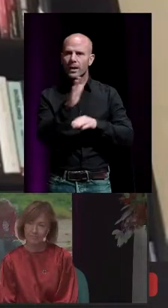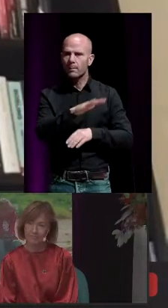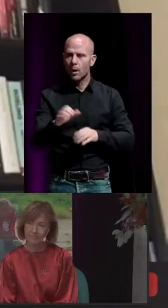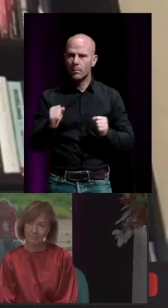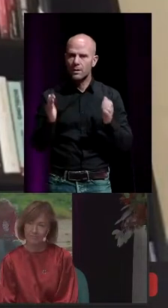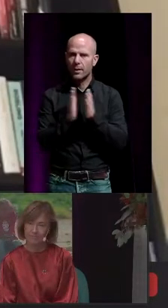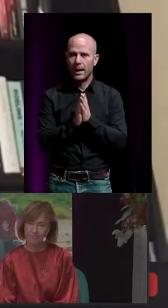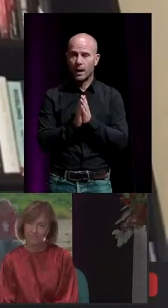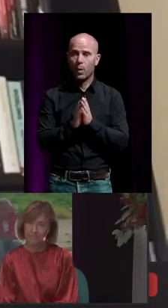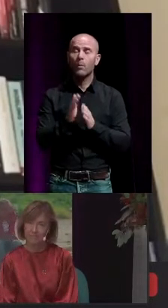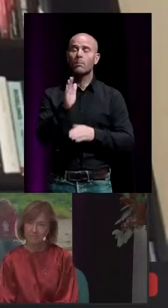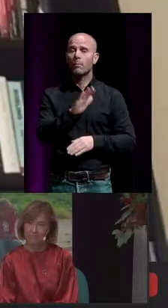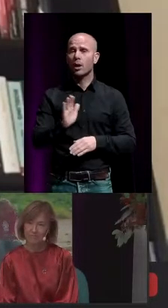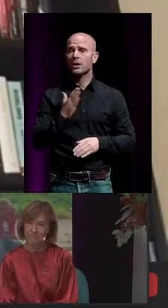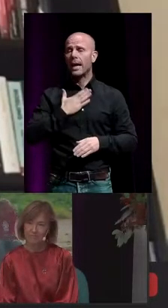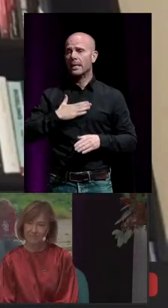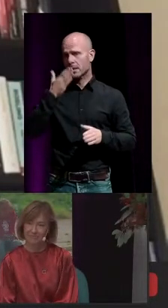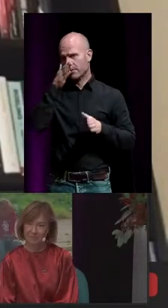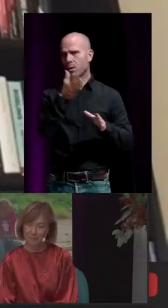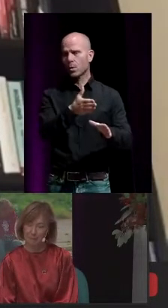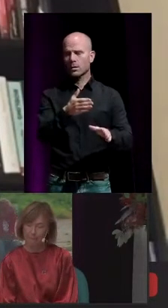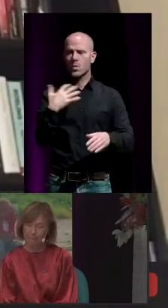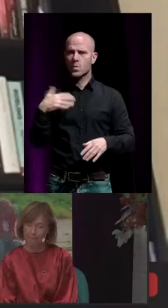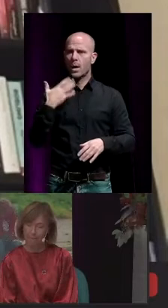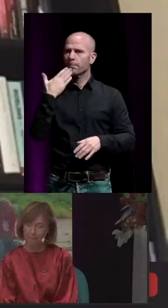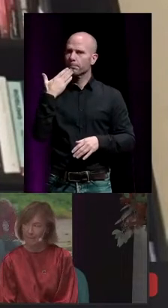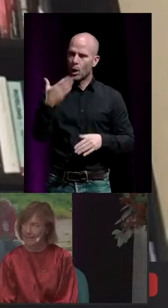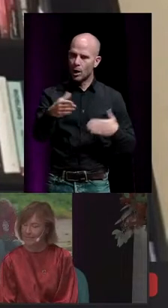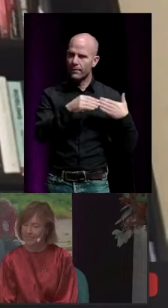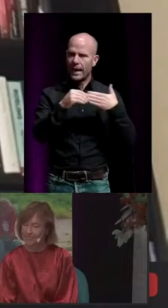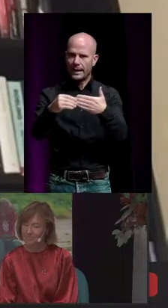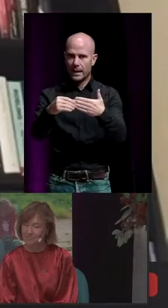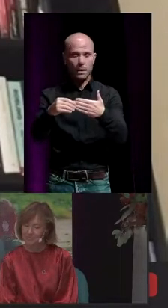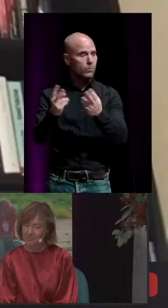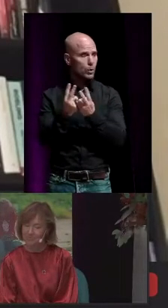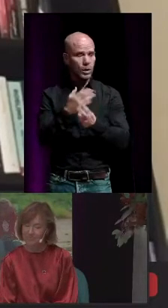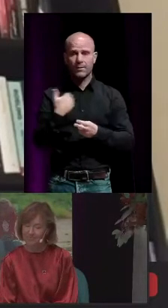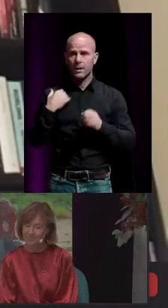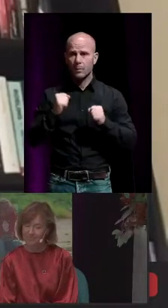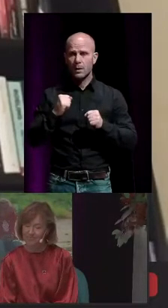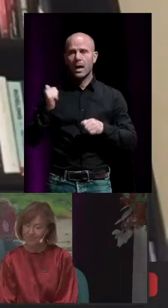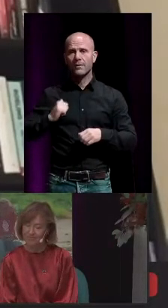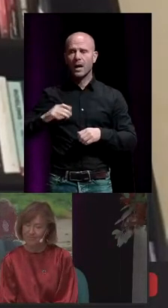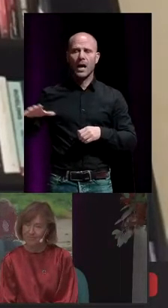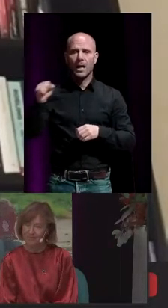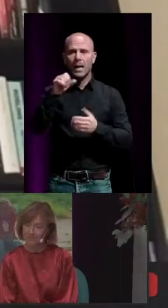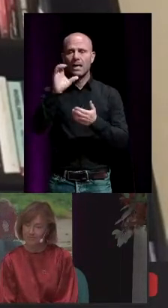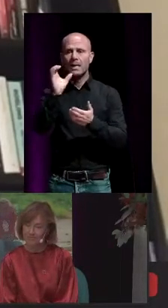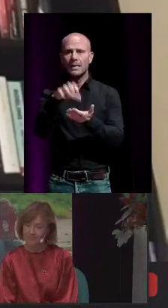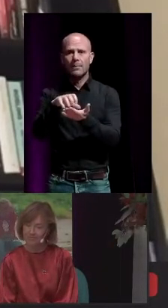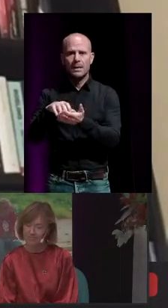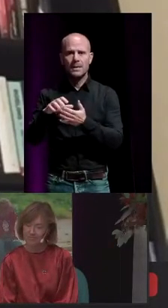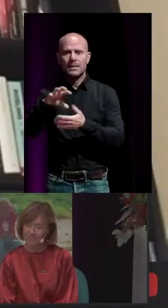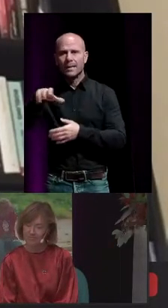barns hälsa i fokus. Det tycker jag är en god vägledning. Det får oss att behöva använda alla samhällssektorer och jag vill